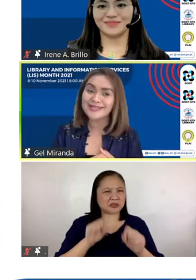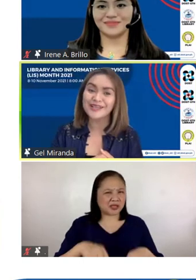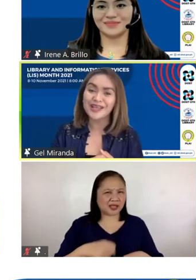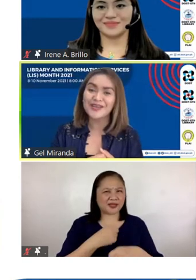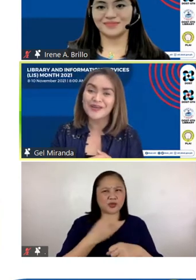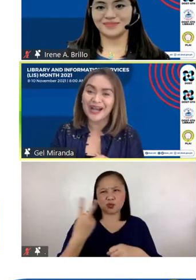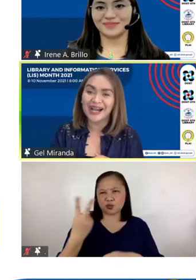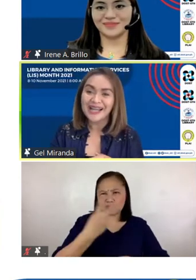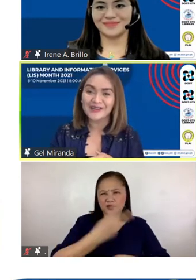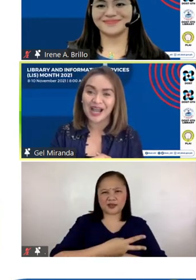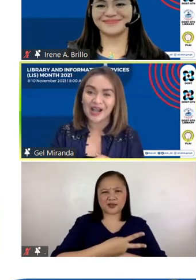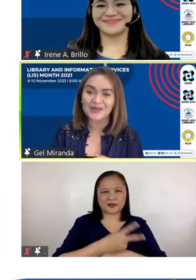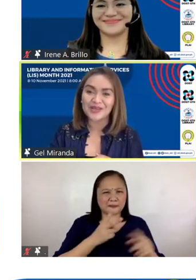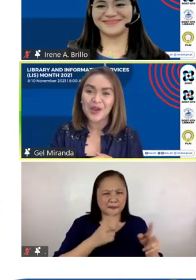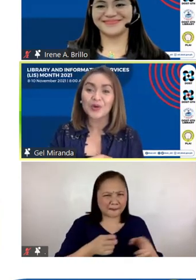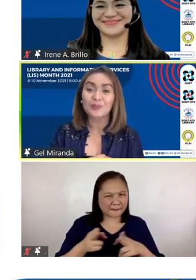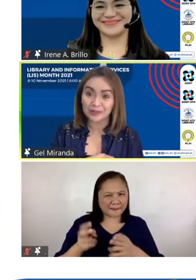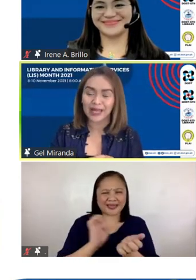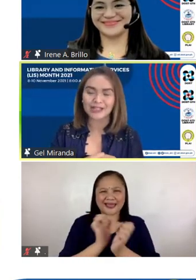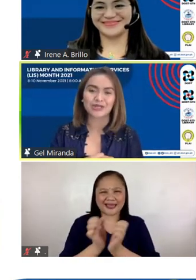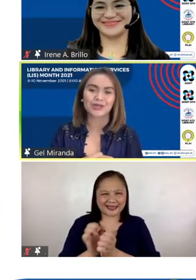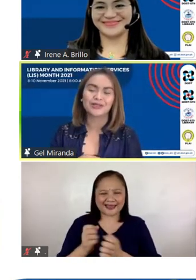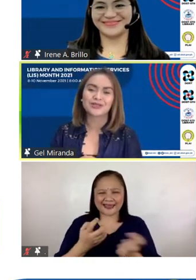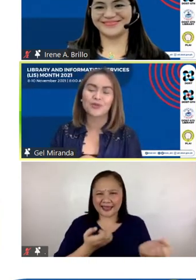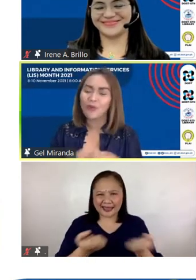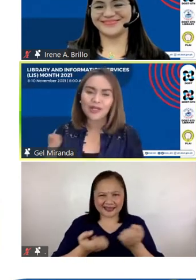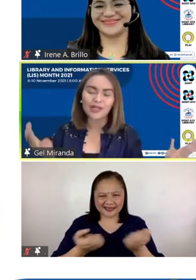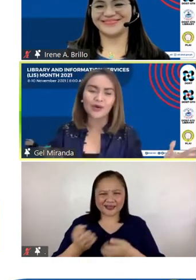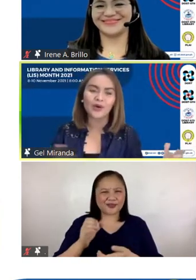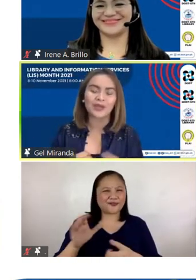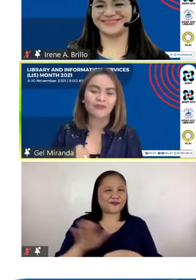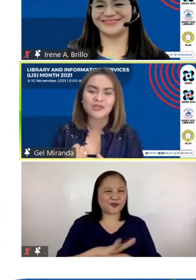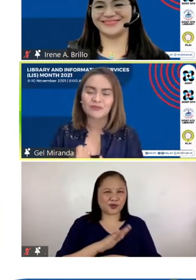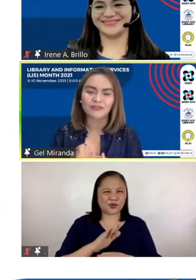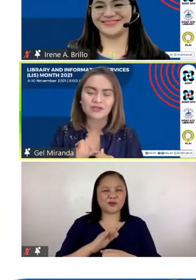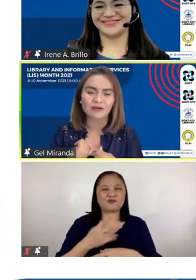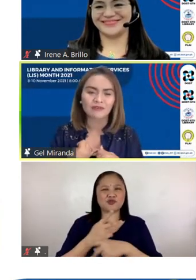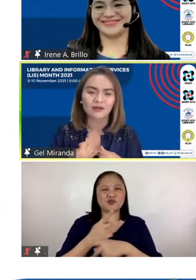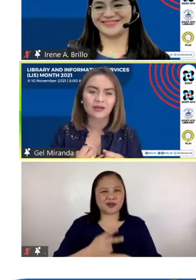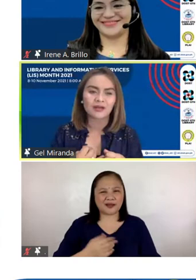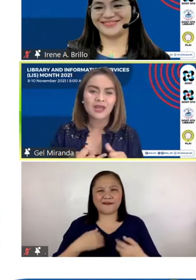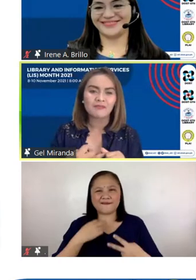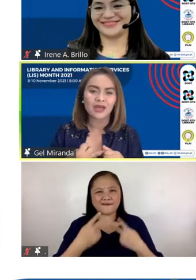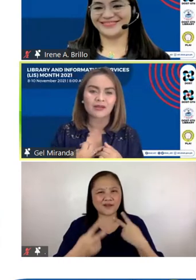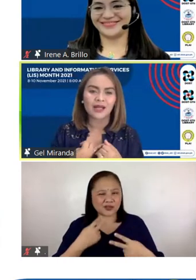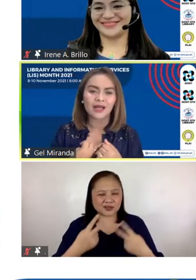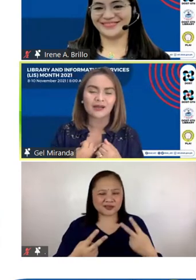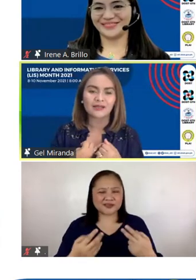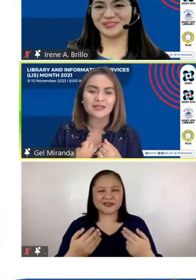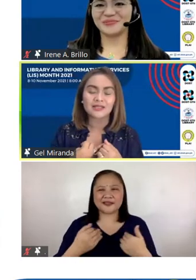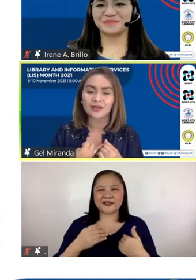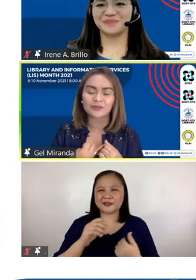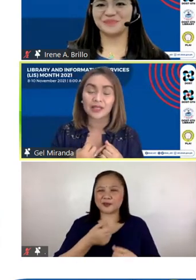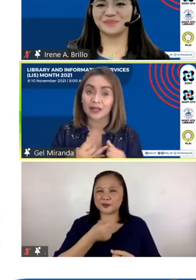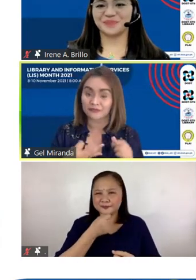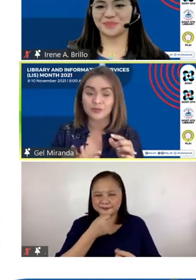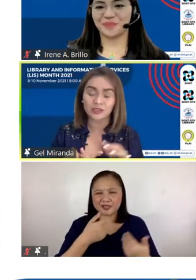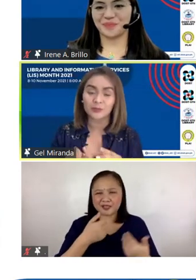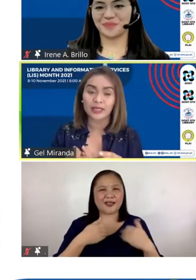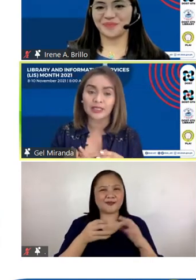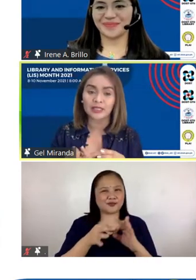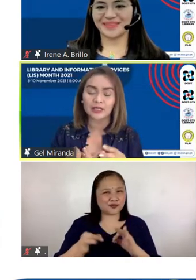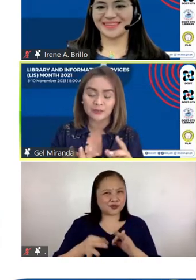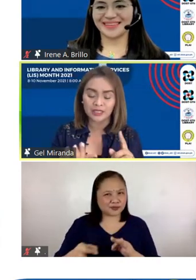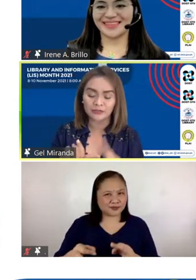2 days yung aming full production. So, buo na yon, may voice-over, meron ng script, naka-from